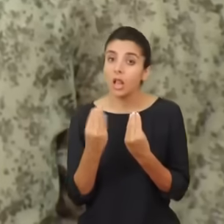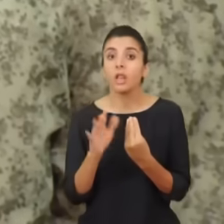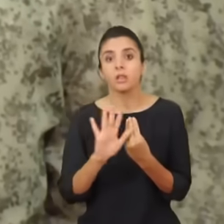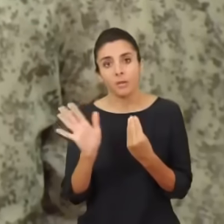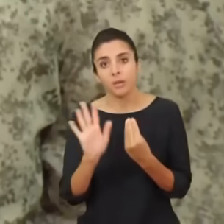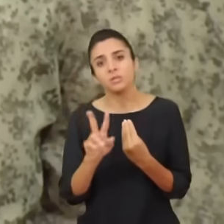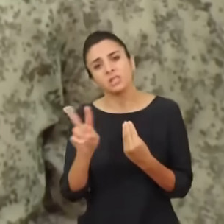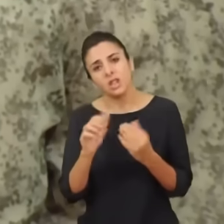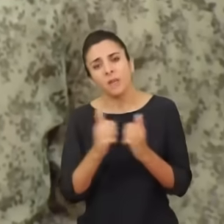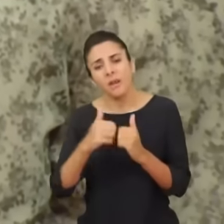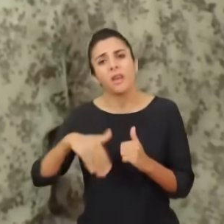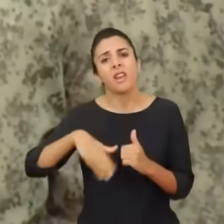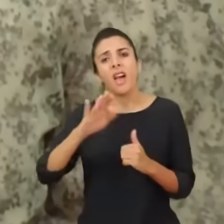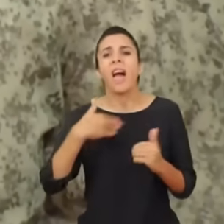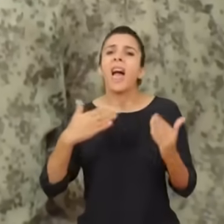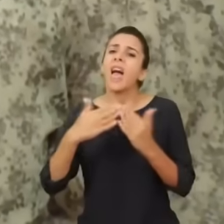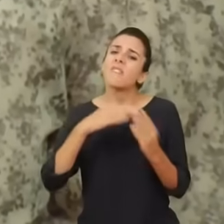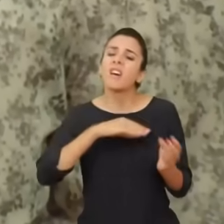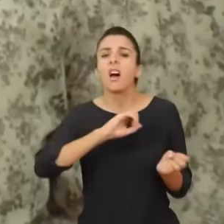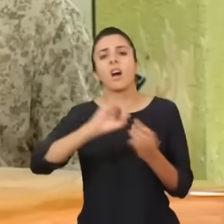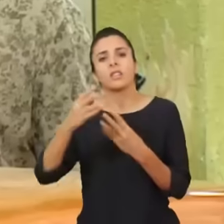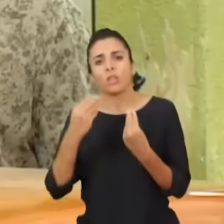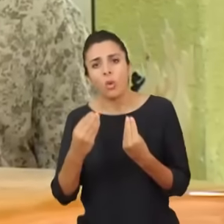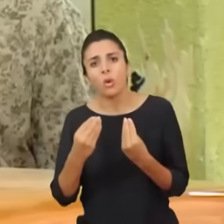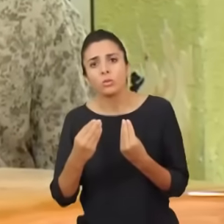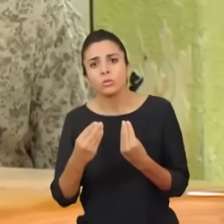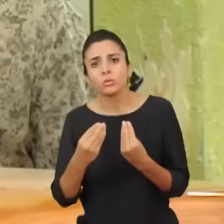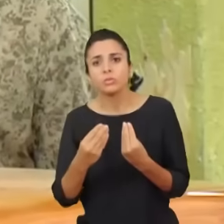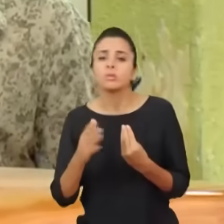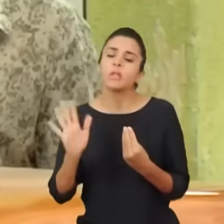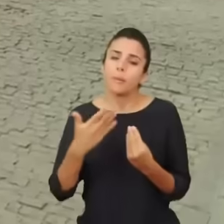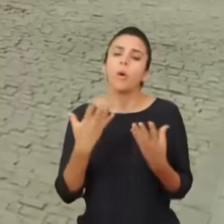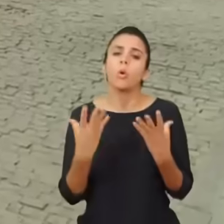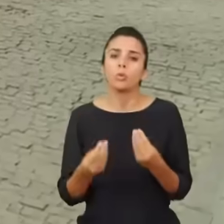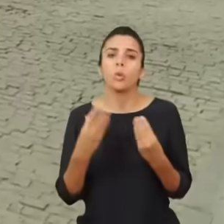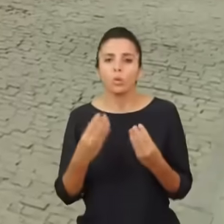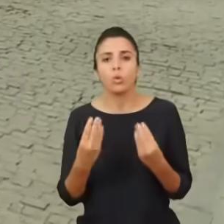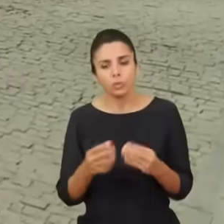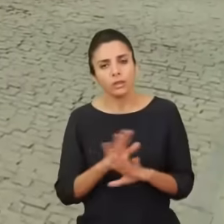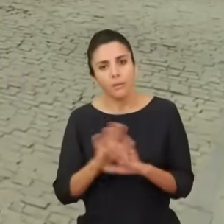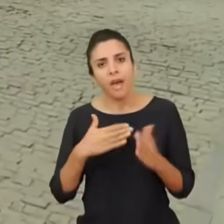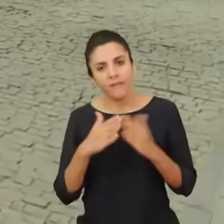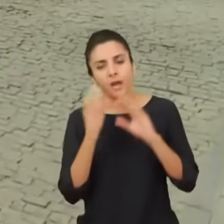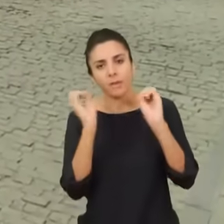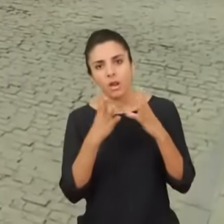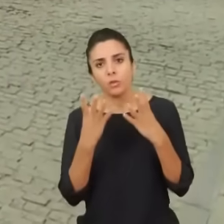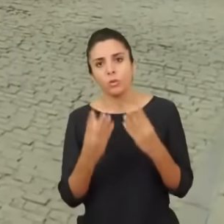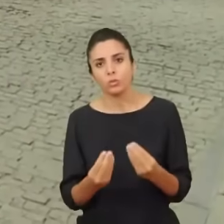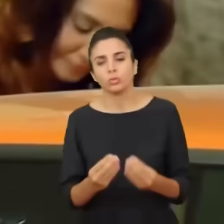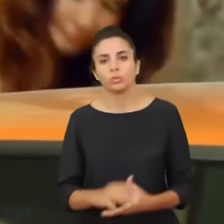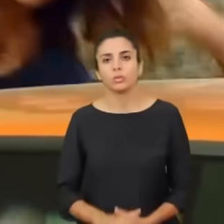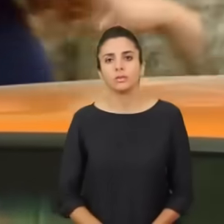siz madem öyle beni eve kadar bırakıverin. Hadi çocuğum. Hadi. Tabii tabii, bırakalım. Buyurun. Ülkiye